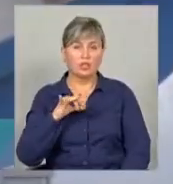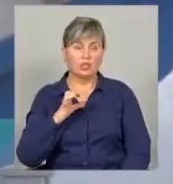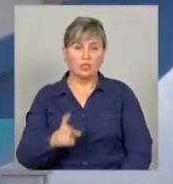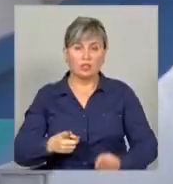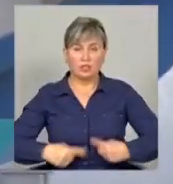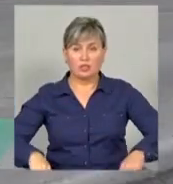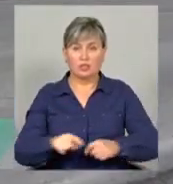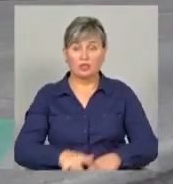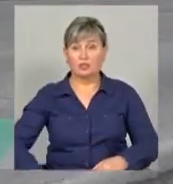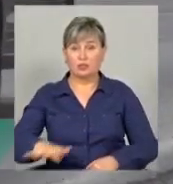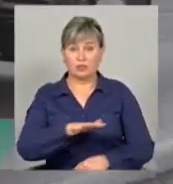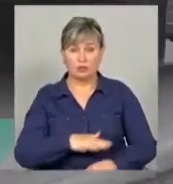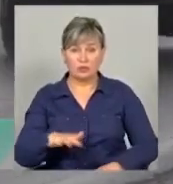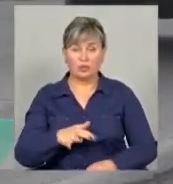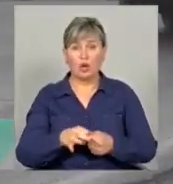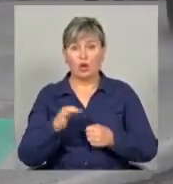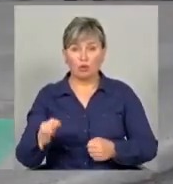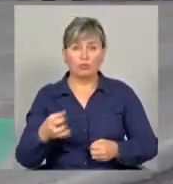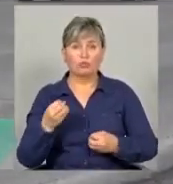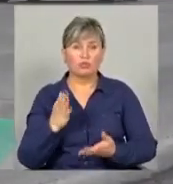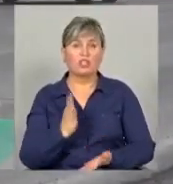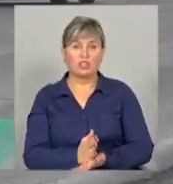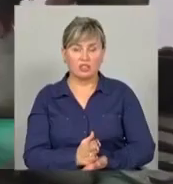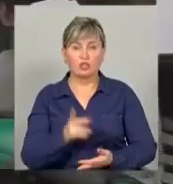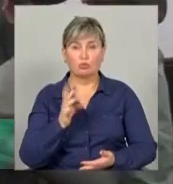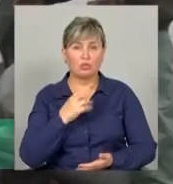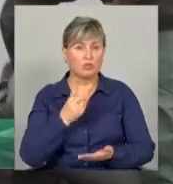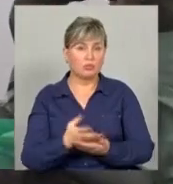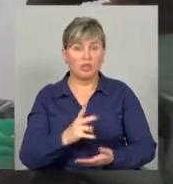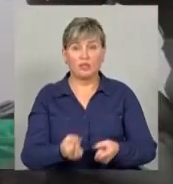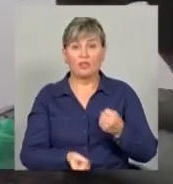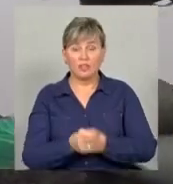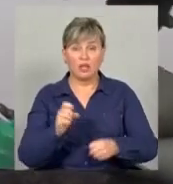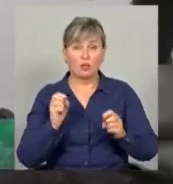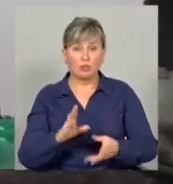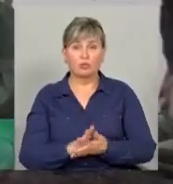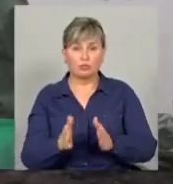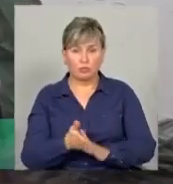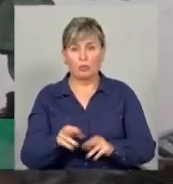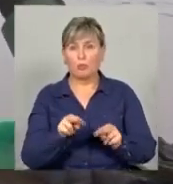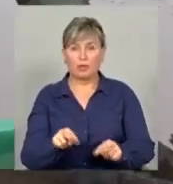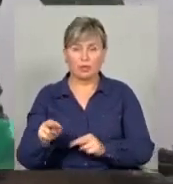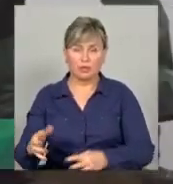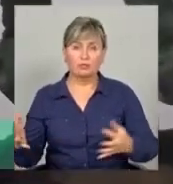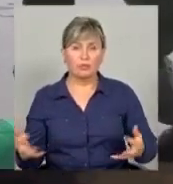населенных пунктов в Тура-Расколовском районе области все еще сохраняется. Однако, несмотря на возникшую угрозу, ситуация под контролем